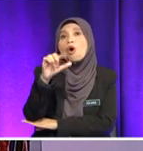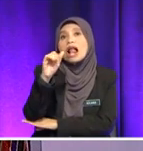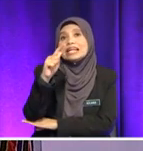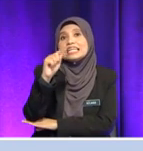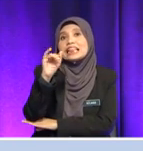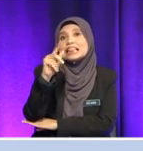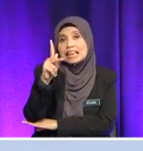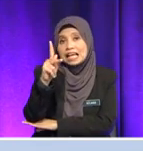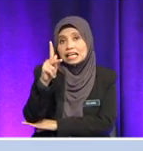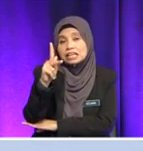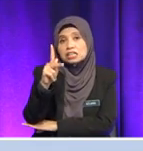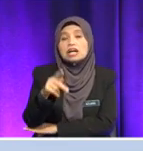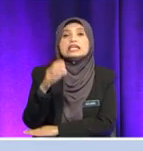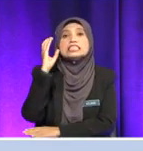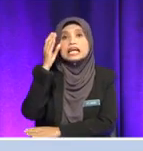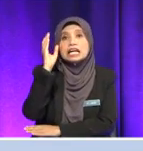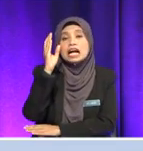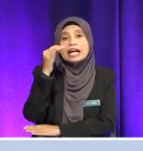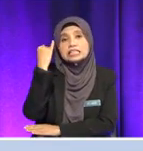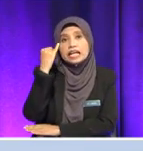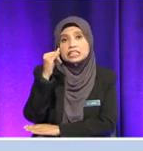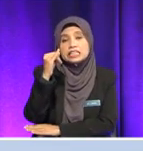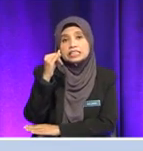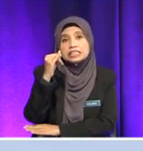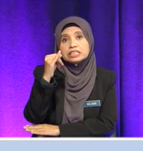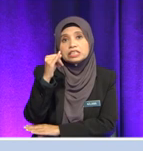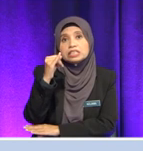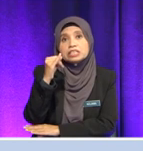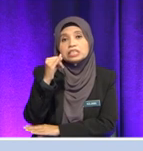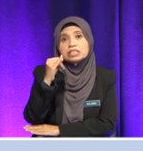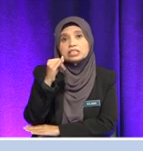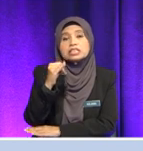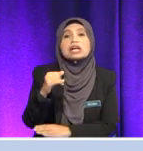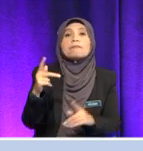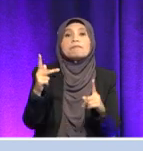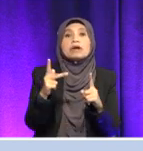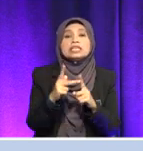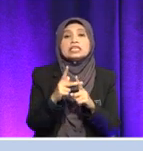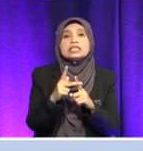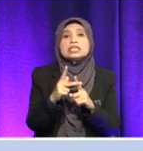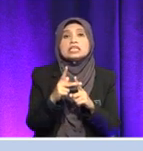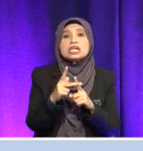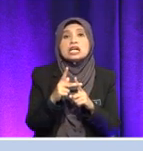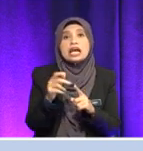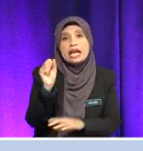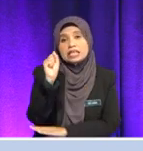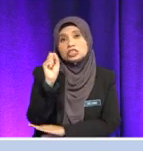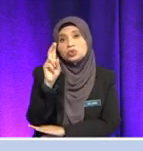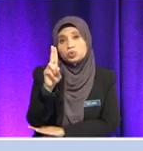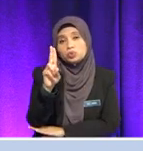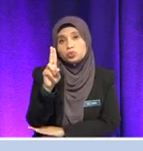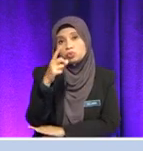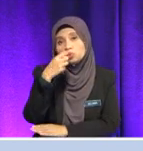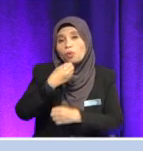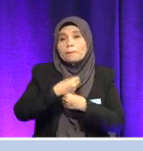memorindo ataupun cadangan ataupun tuntutan mereka eee terhadap kepada Sunan Jaya bagi